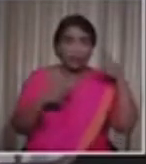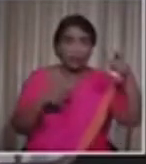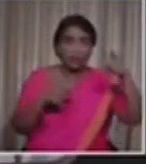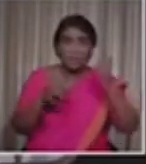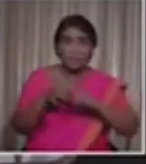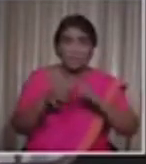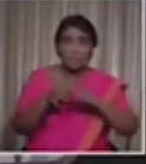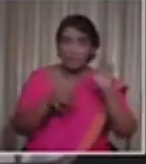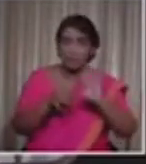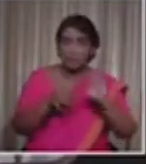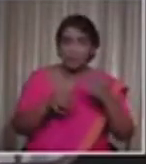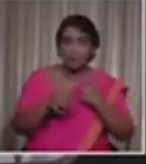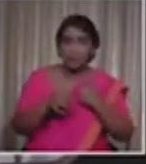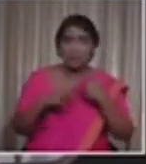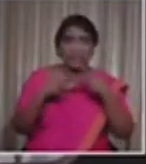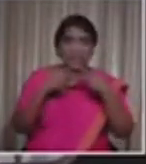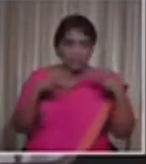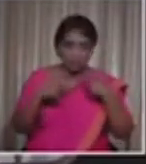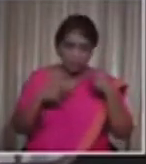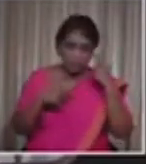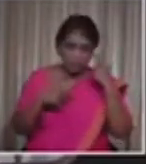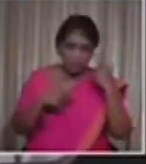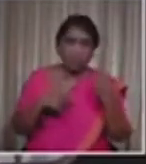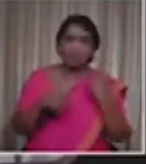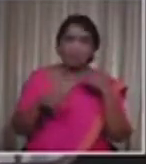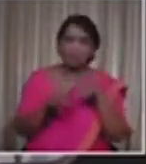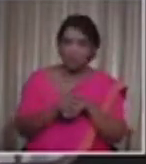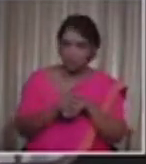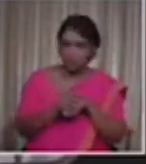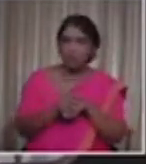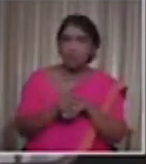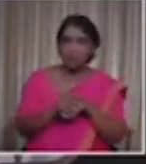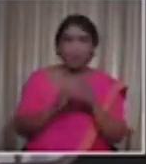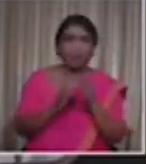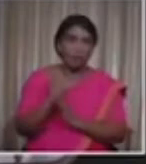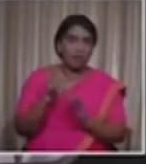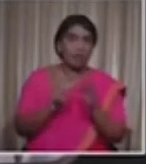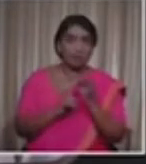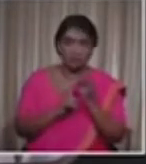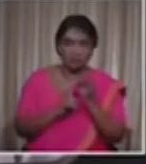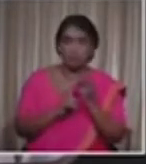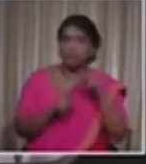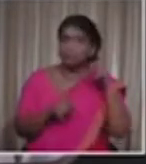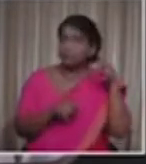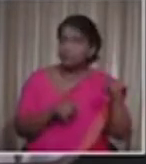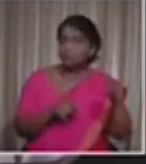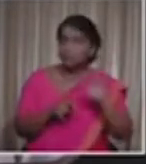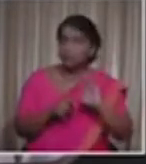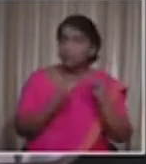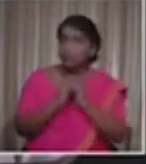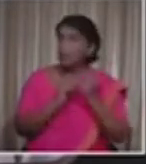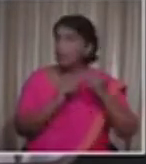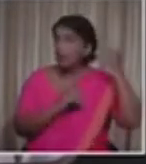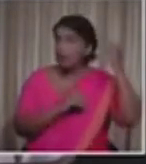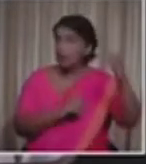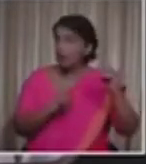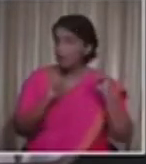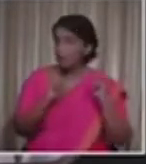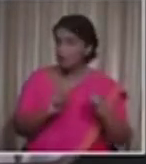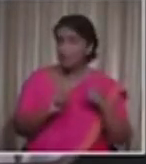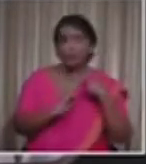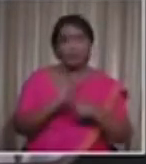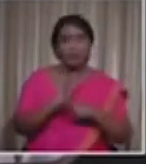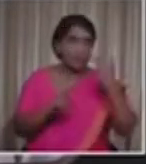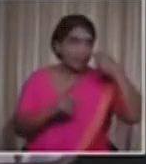ප්‍රශ්නේ. මම සපුගස්කන්ධ හොඳට දන්නවා. මම මෙතන හිටපු ඒතනියු මන්ත්‍රීතුමා. මෙතන තියෙන්නේ අපි කොහොමද අනාගතේ මේ රටට